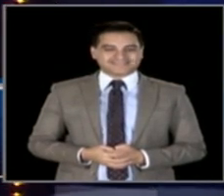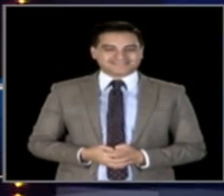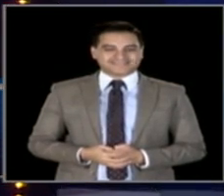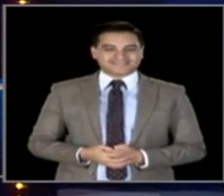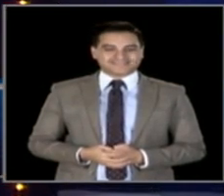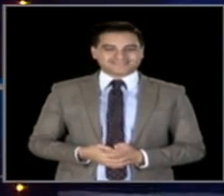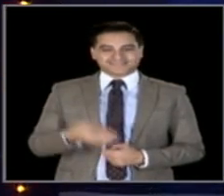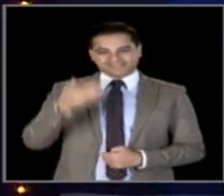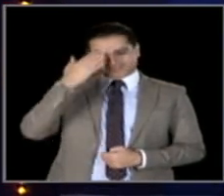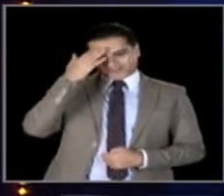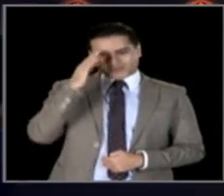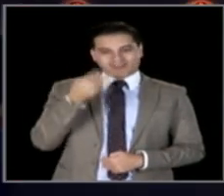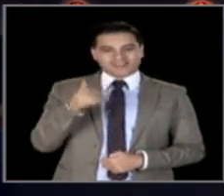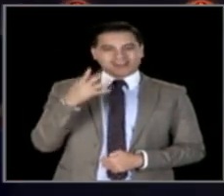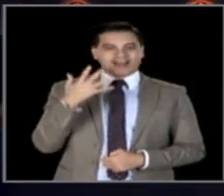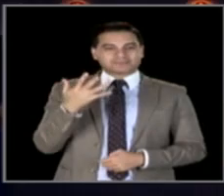يا محظوظة يا